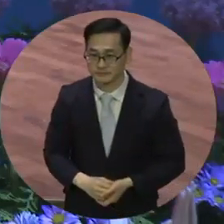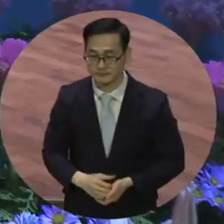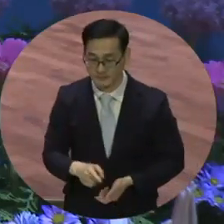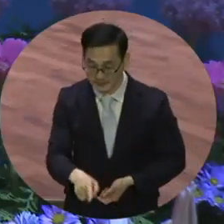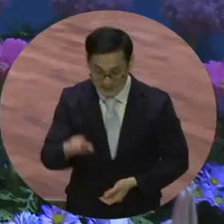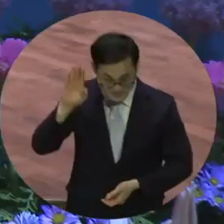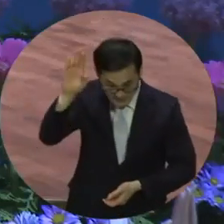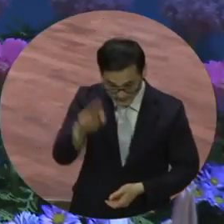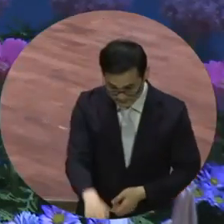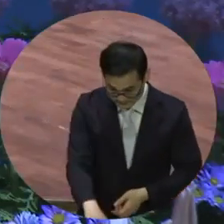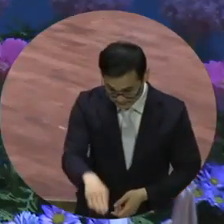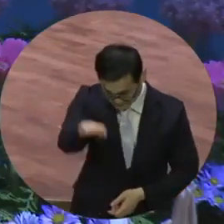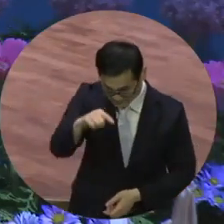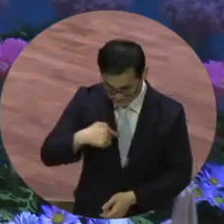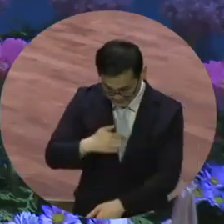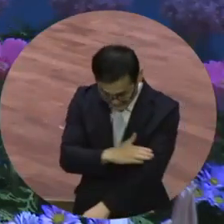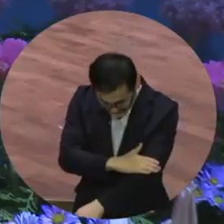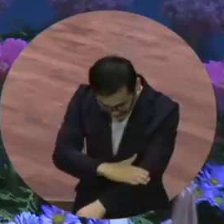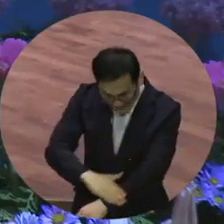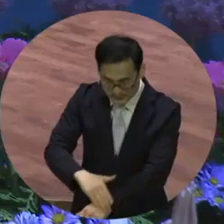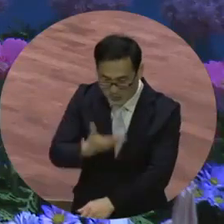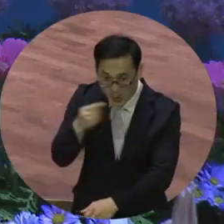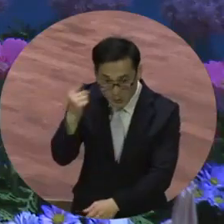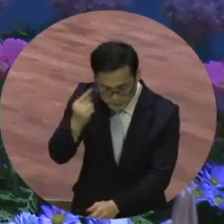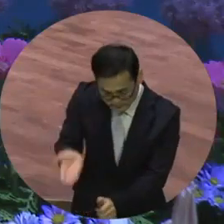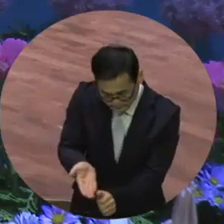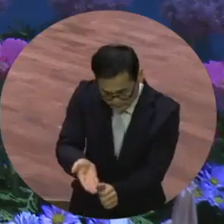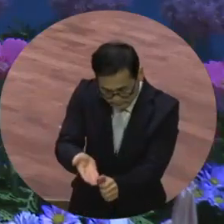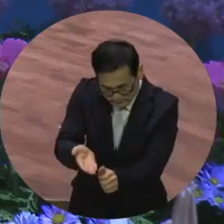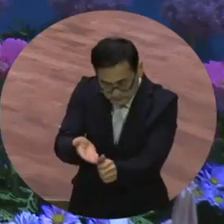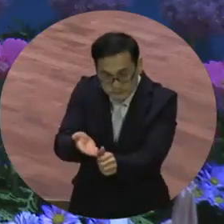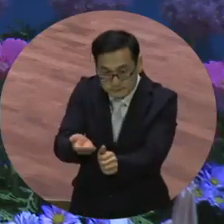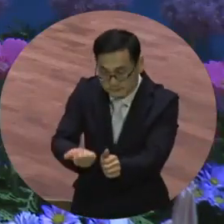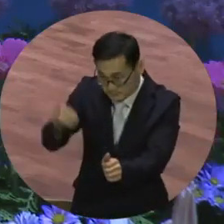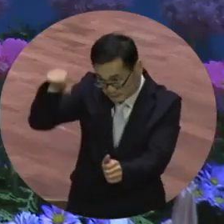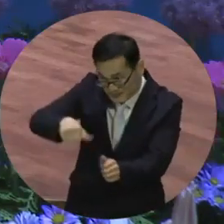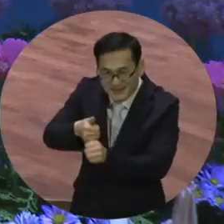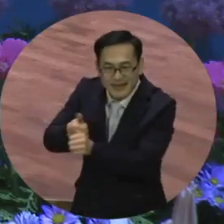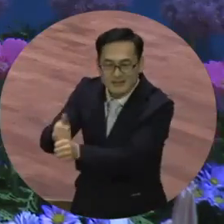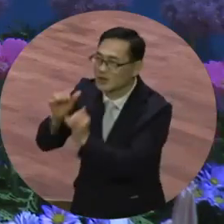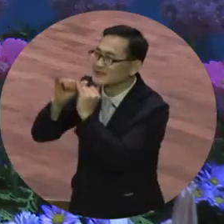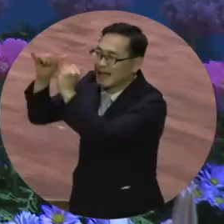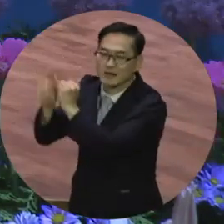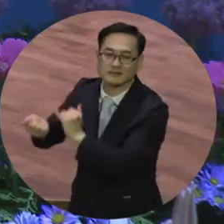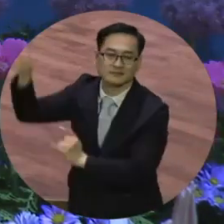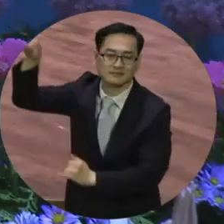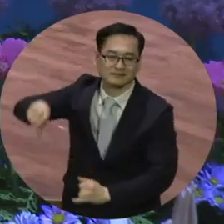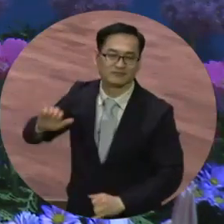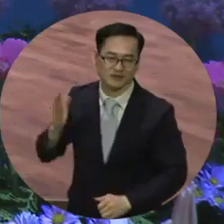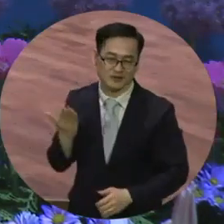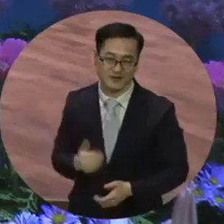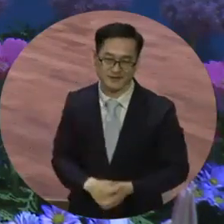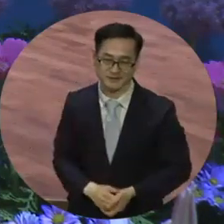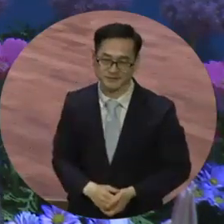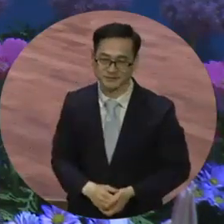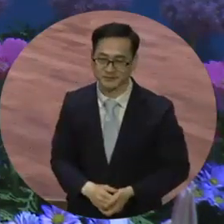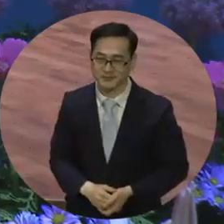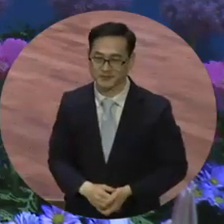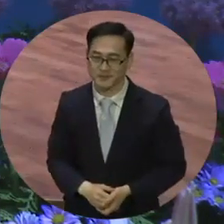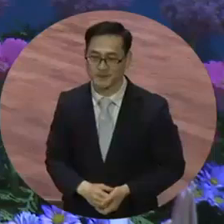우리의 상급이 될 수 있는 대상이란 말이에요. 자, 본당, 헌당도 결국은요, 우리 후대들이